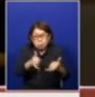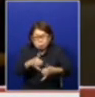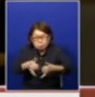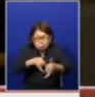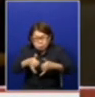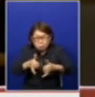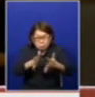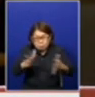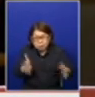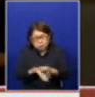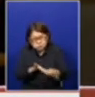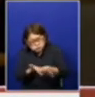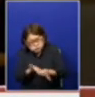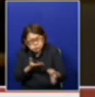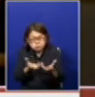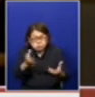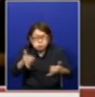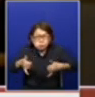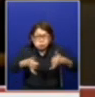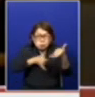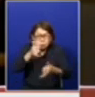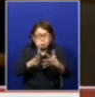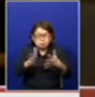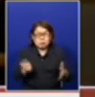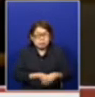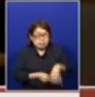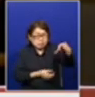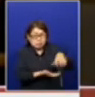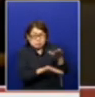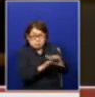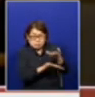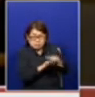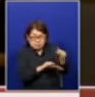โรงเรียนกับห้างสรรพสินค้าอันไหนอันตรายกว่ากันครับท่านประธาน